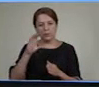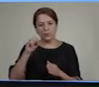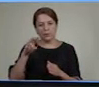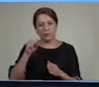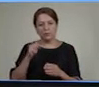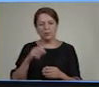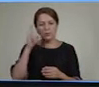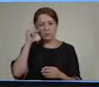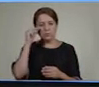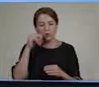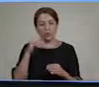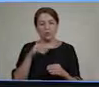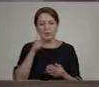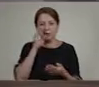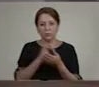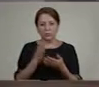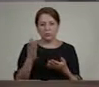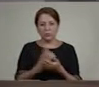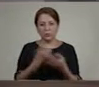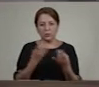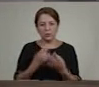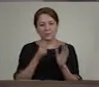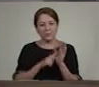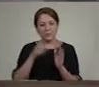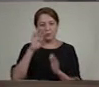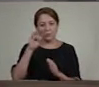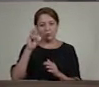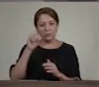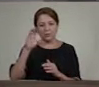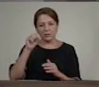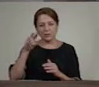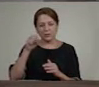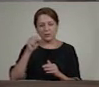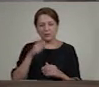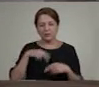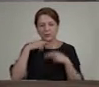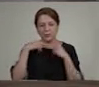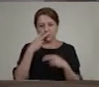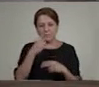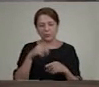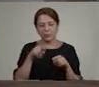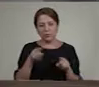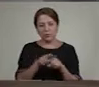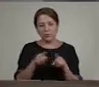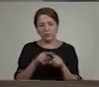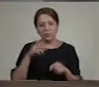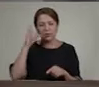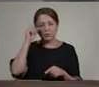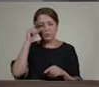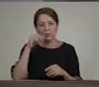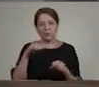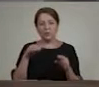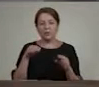sonlar yig'indisini topish so'ralgan. 84-chi masalaga e'tiboringizni qarating. Bunda ham sonlar